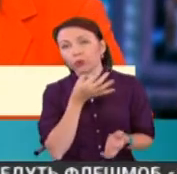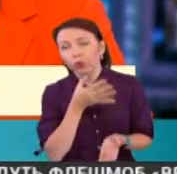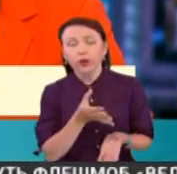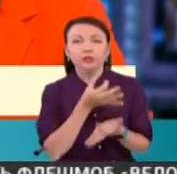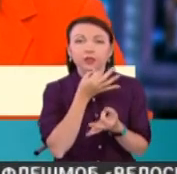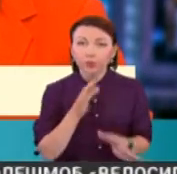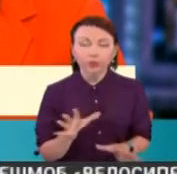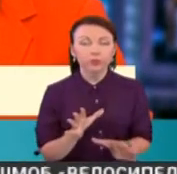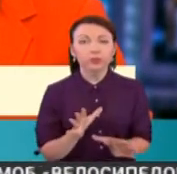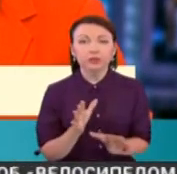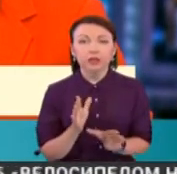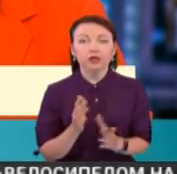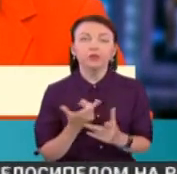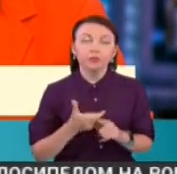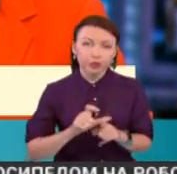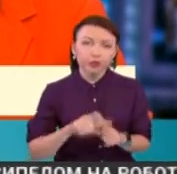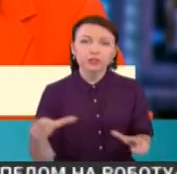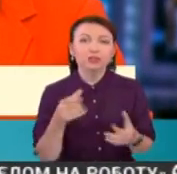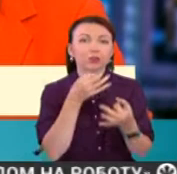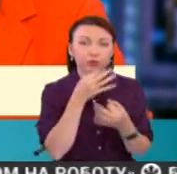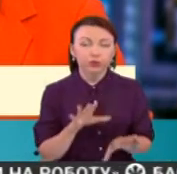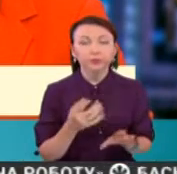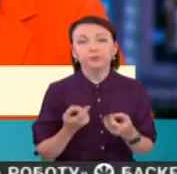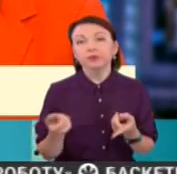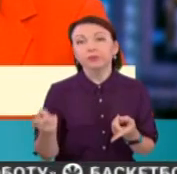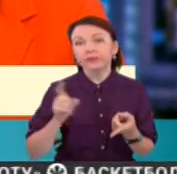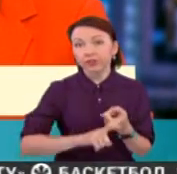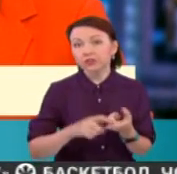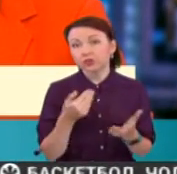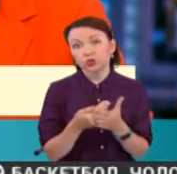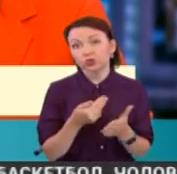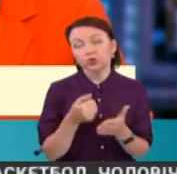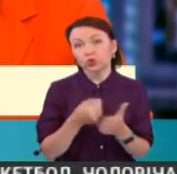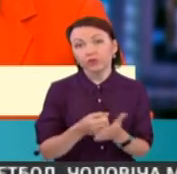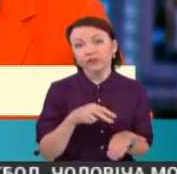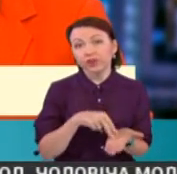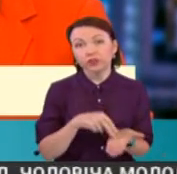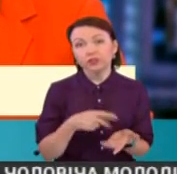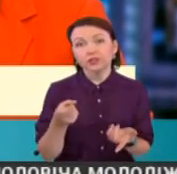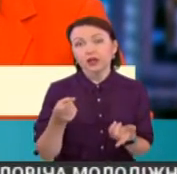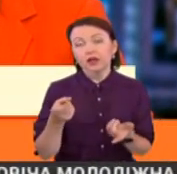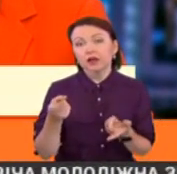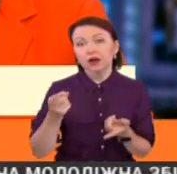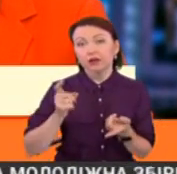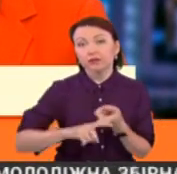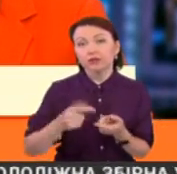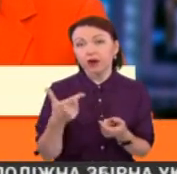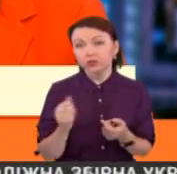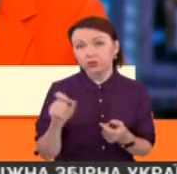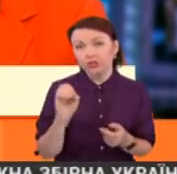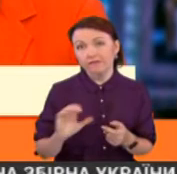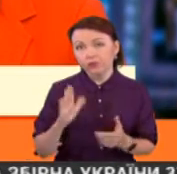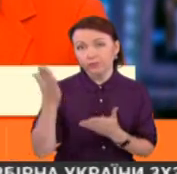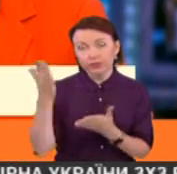подобається, більшості не подобається, але він прив'язаний до вартості газу на європейському хабі.